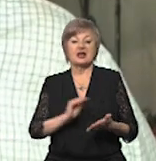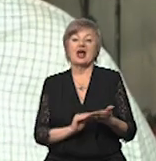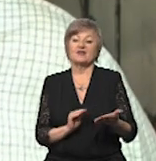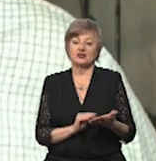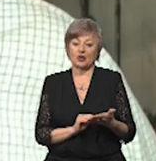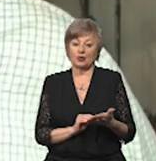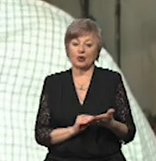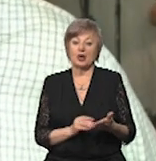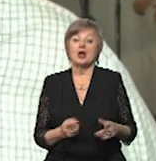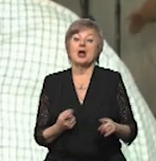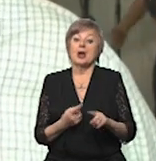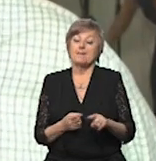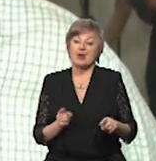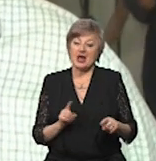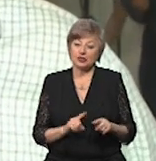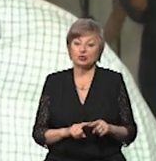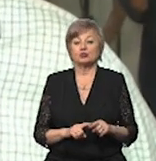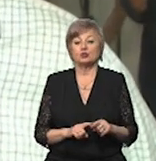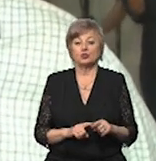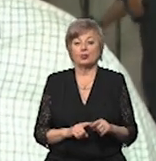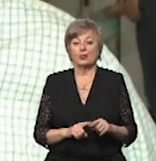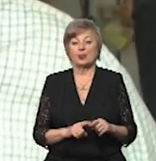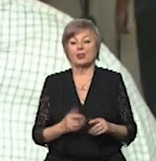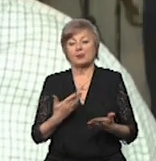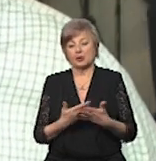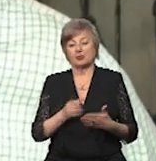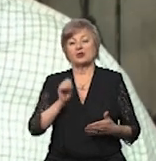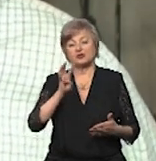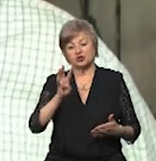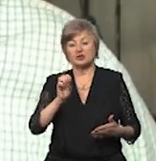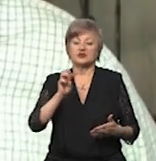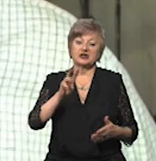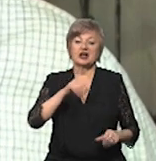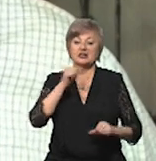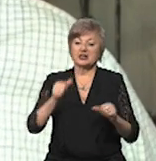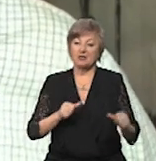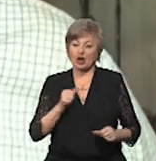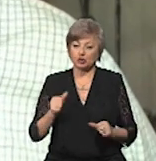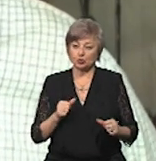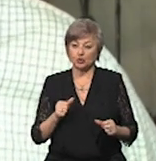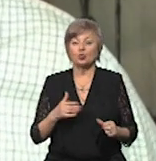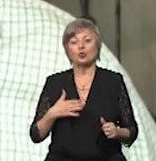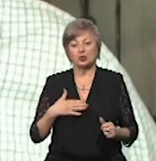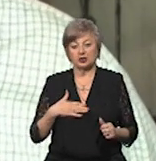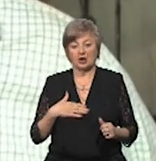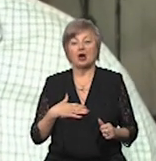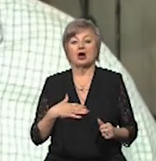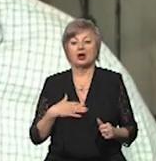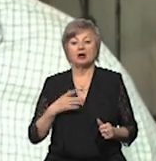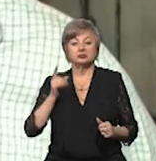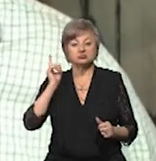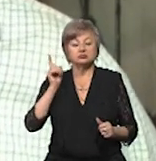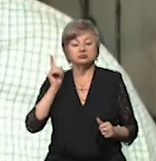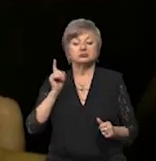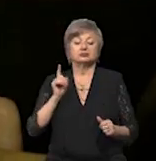я став займатися десь в році 14-13-му, я так собі розвивав